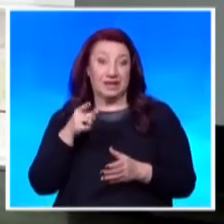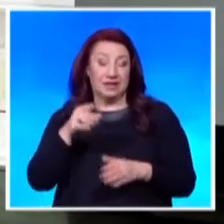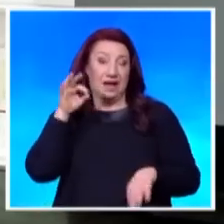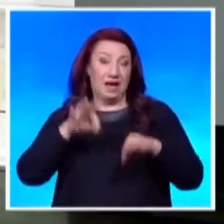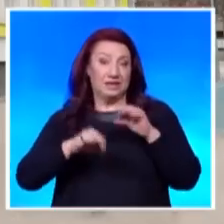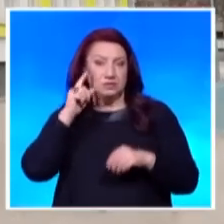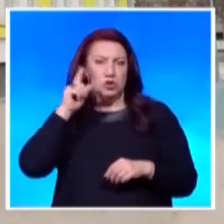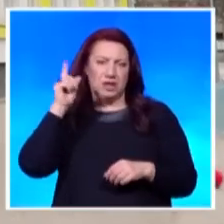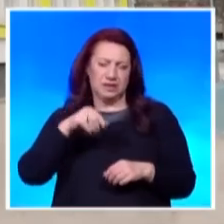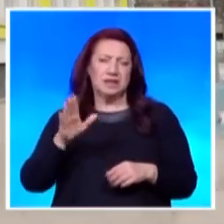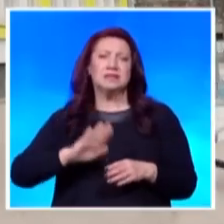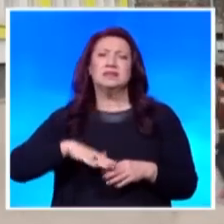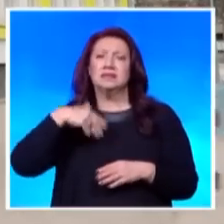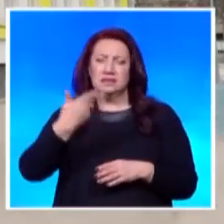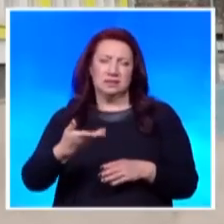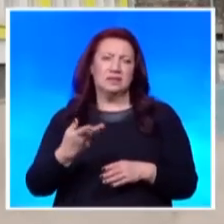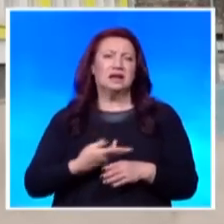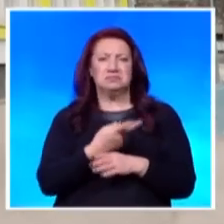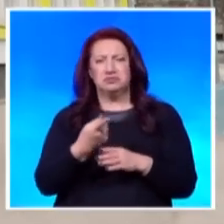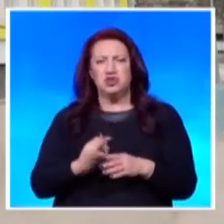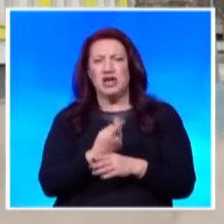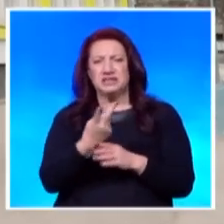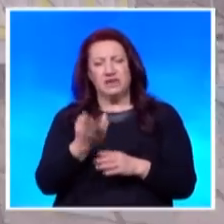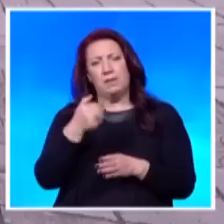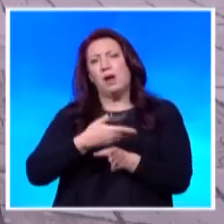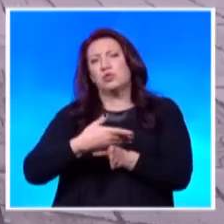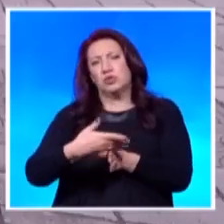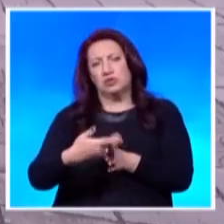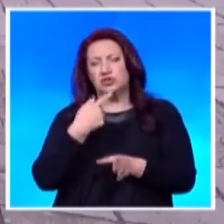ще може да продължи, увери главният секретар.